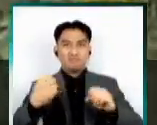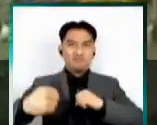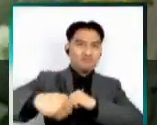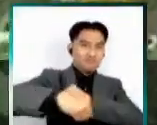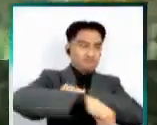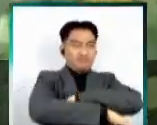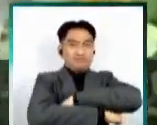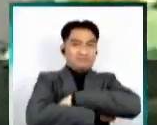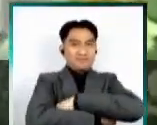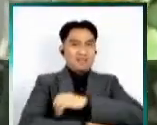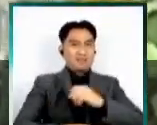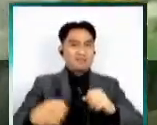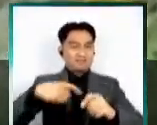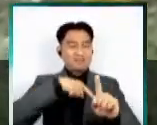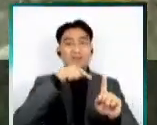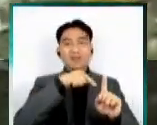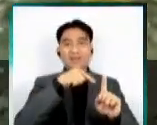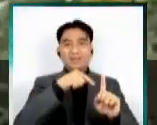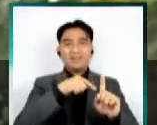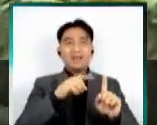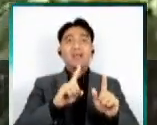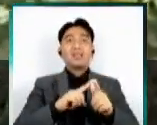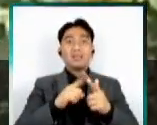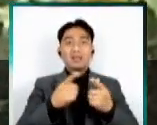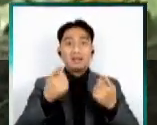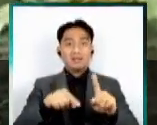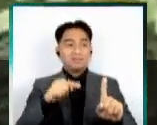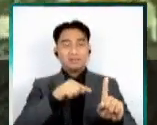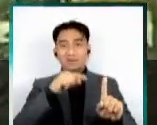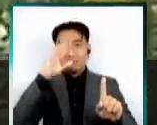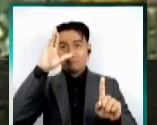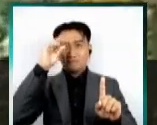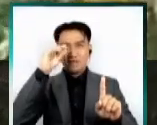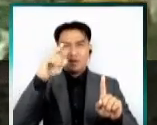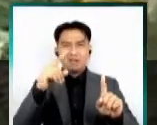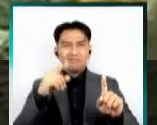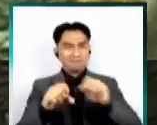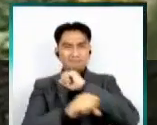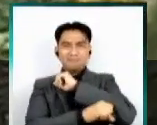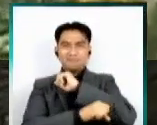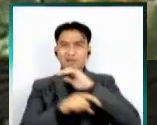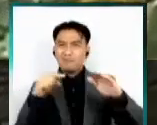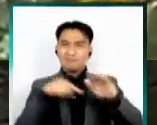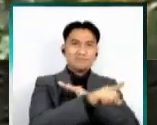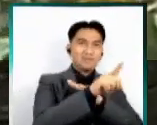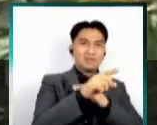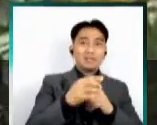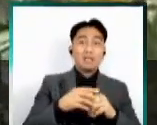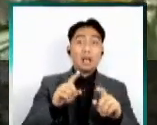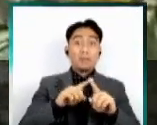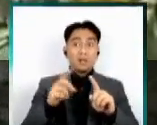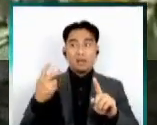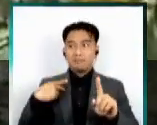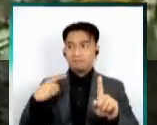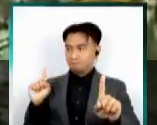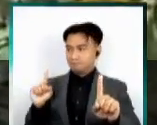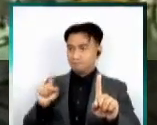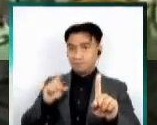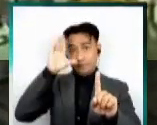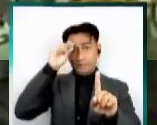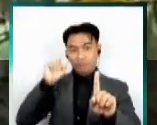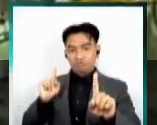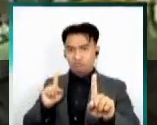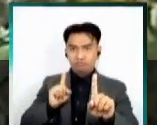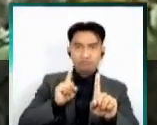snatcher. Noon na bumitaw ang snatcher at kumaripas ng takbo. Hinabol siya ng isa pang lalaki. Sa huli,